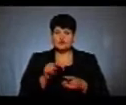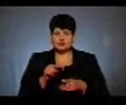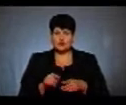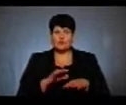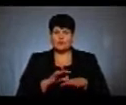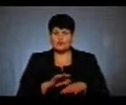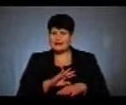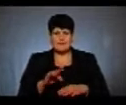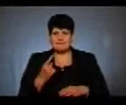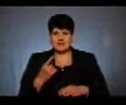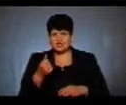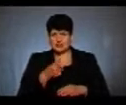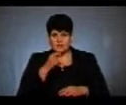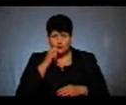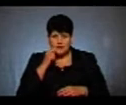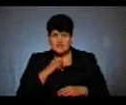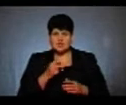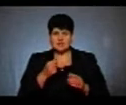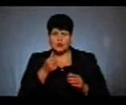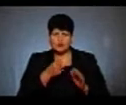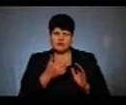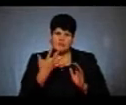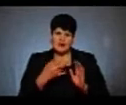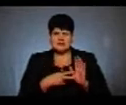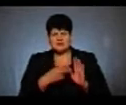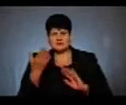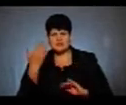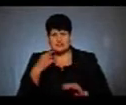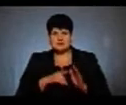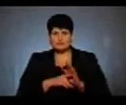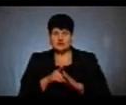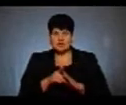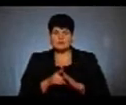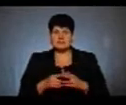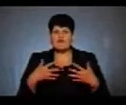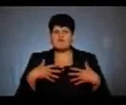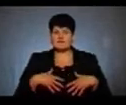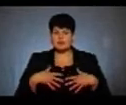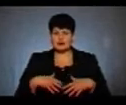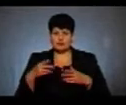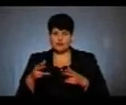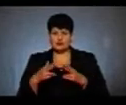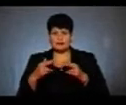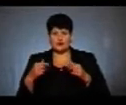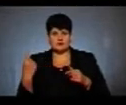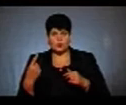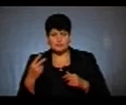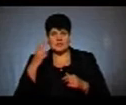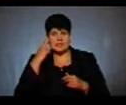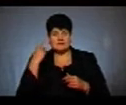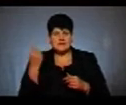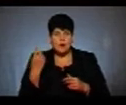перший рік в Україні, ще років 5-7 назад. Це починалося від Автономної Республіки Крим, Дніпропетровська область, Київська область. Але